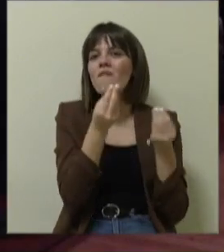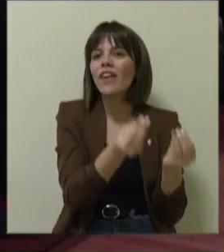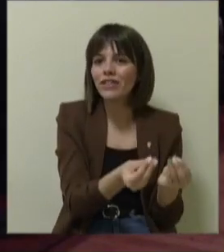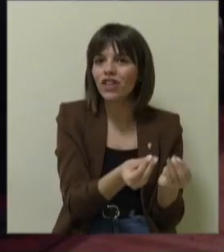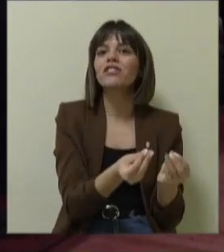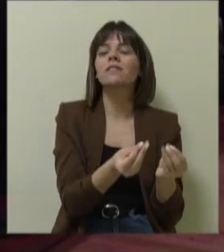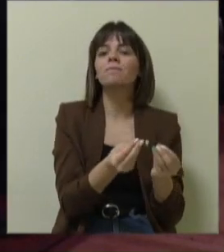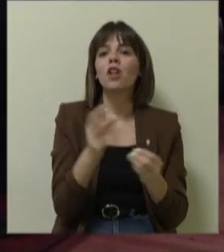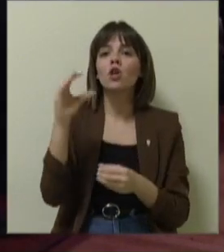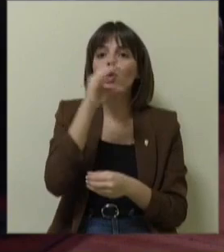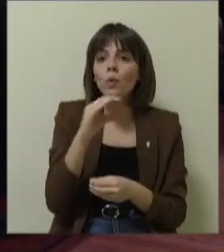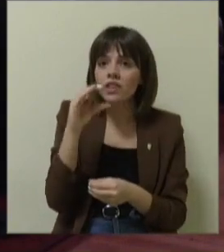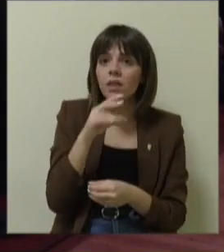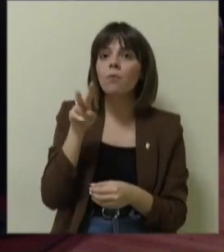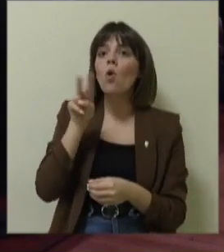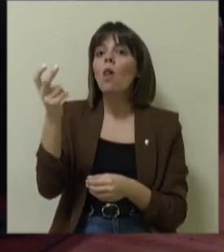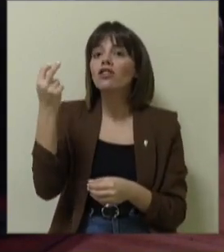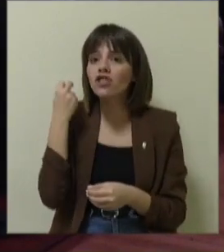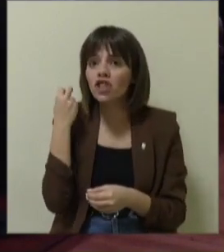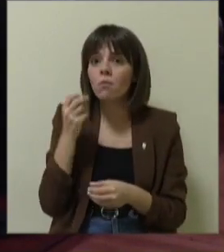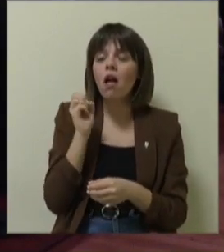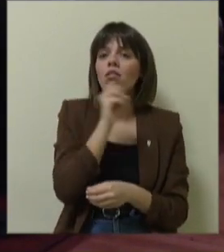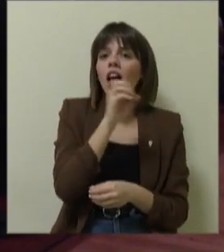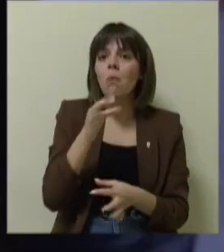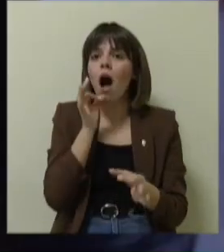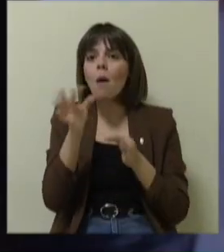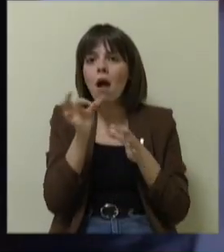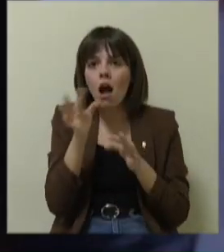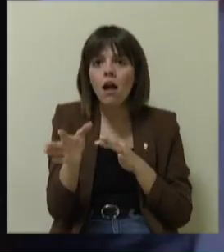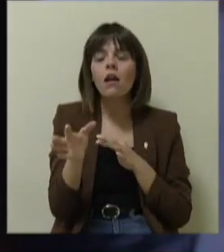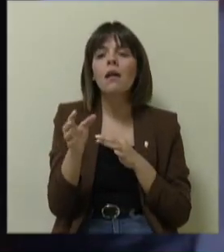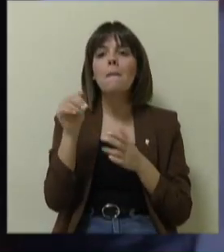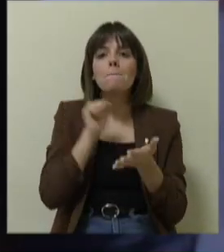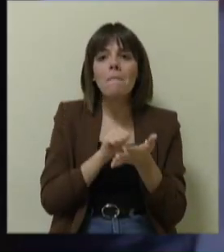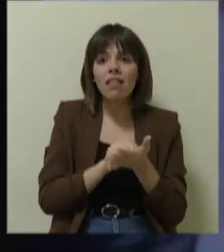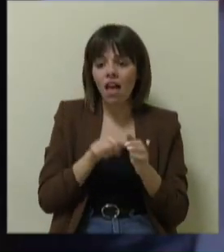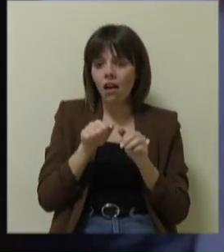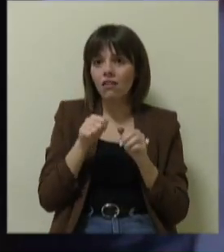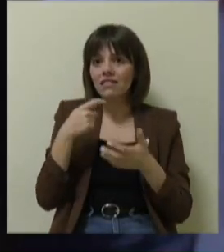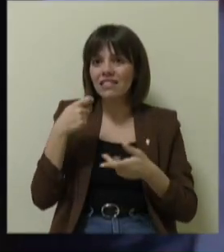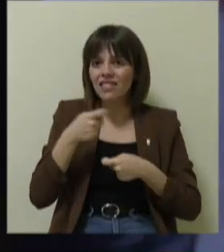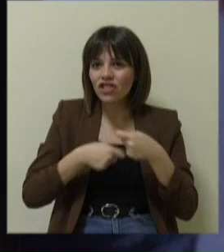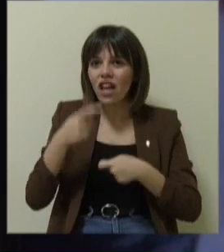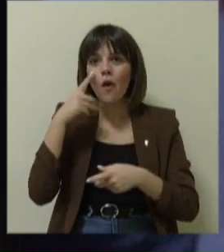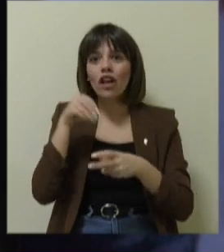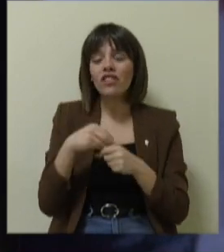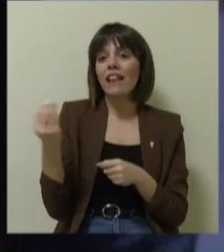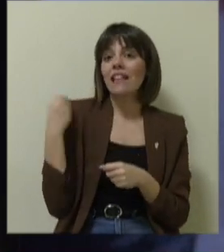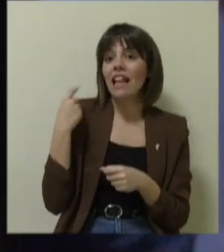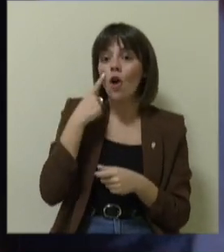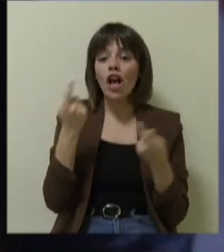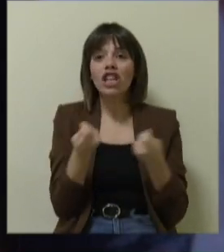kolaylaştıracağız. Turizm, ulaştırma, dağıtım, haberleşme, medya sektörlerinde yeni nesil